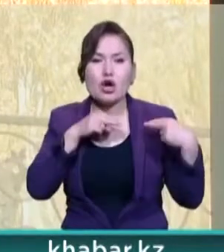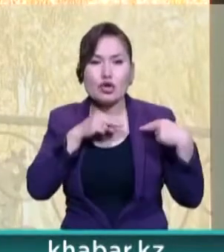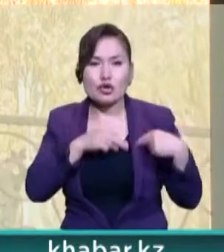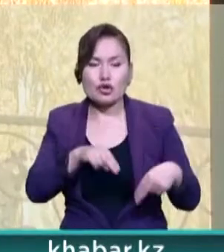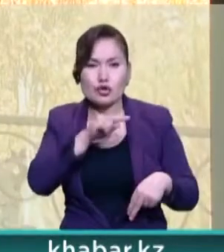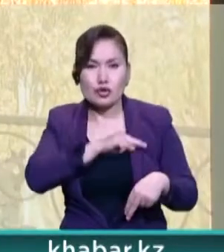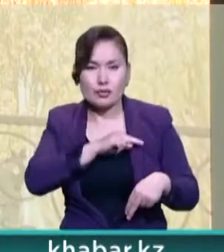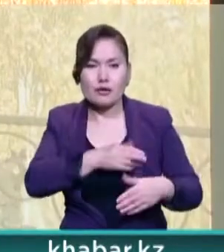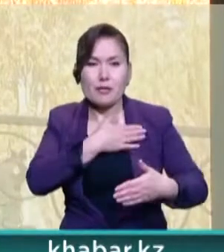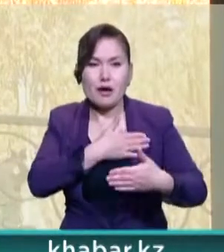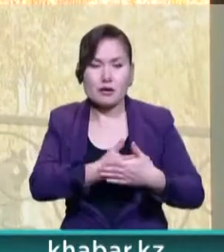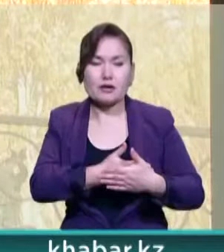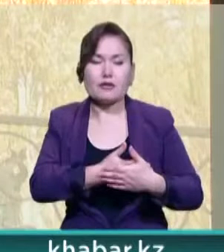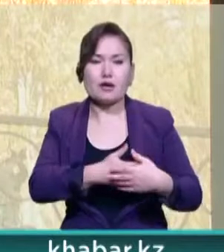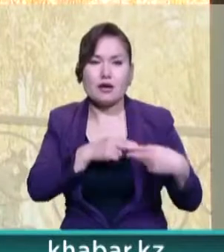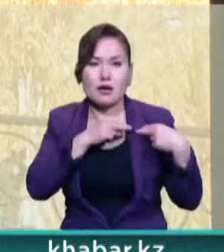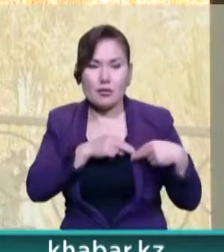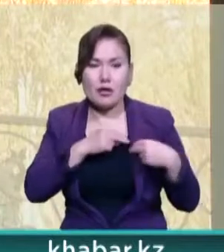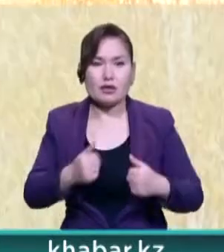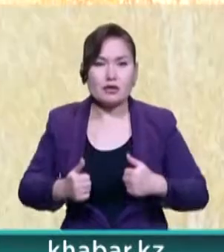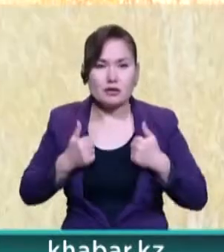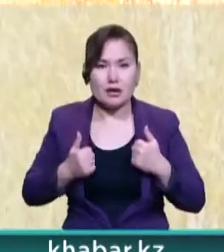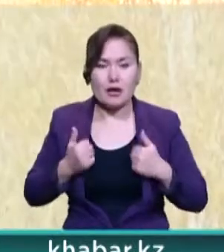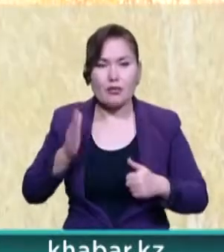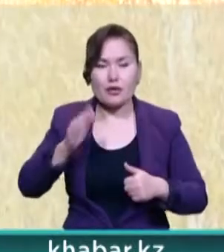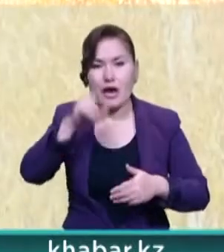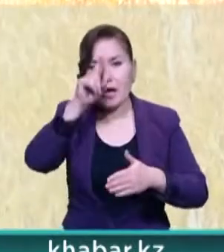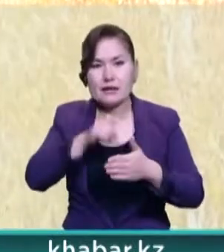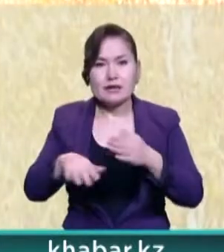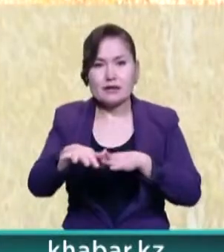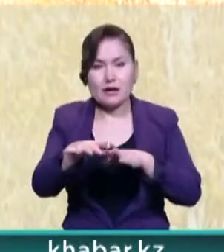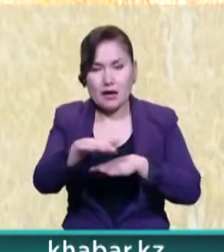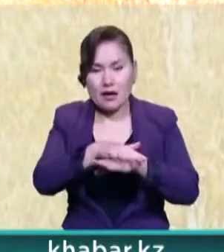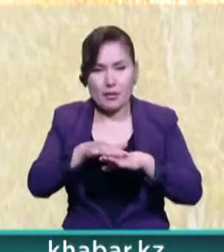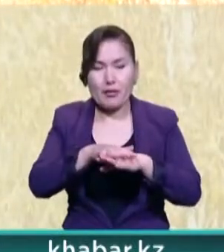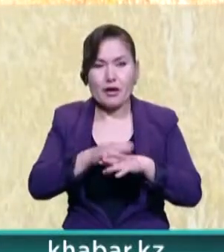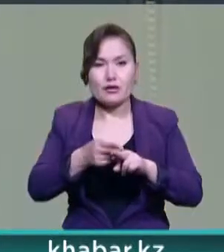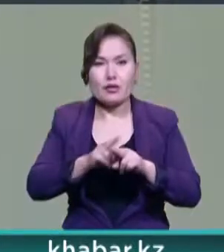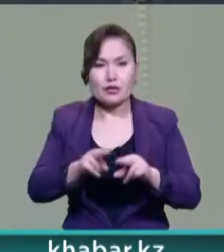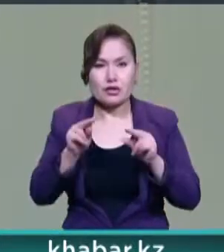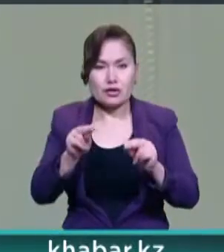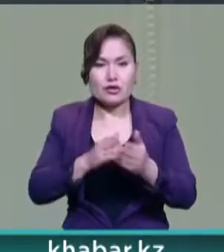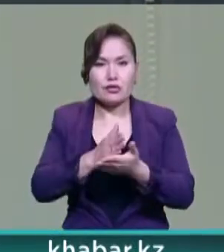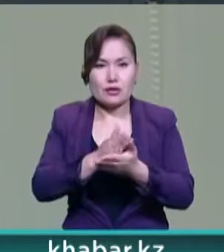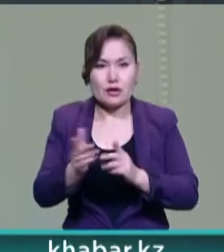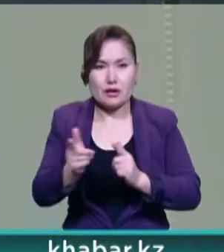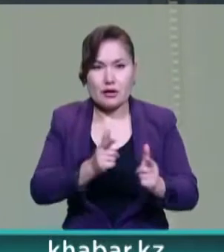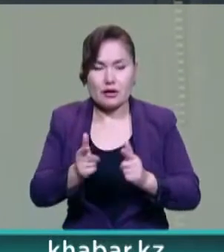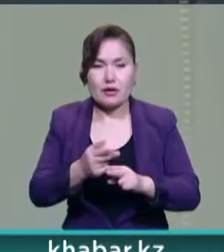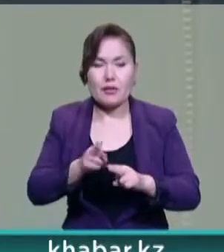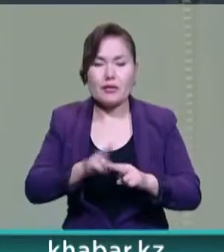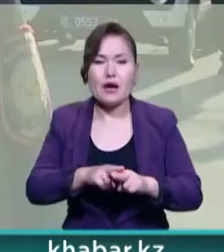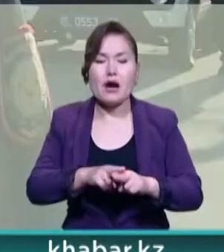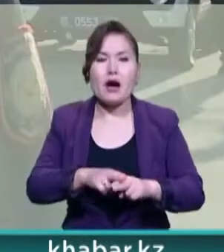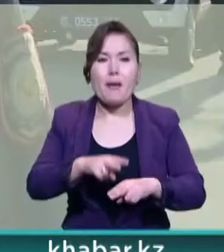істеуіне және бізге сенім артып отыр. Халықтың игілігіне, халықтың сенімінен шығуға тырысамыз. Мемлекет басшысы мен Ішкістер